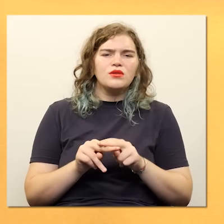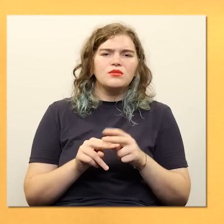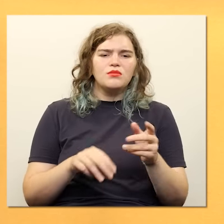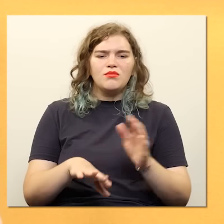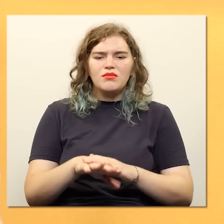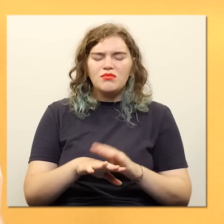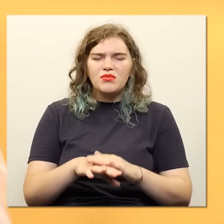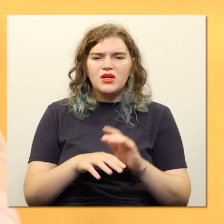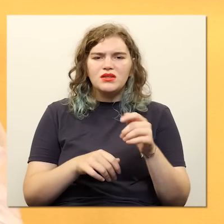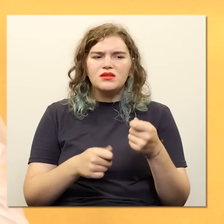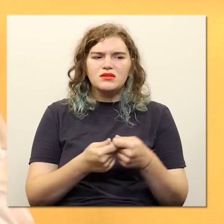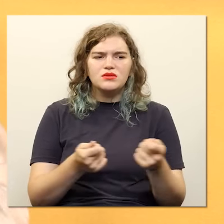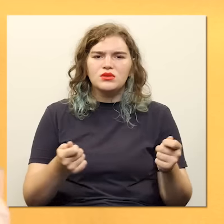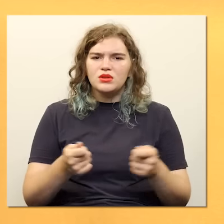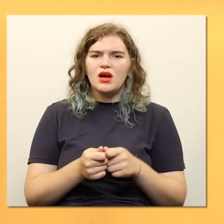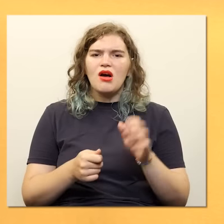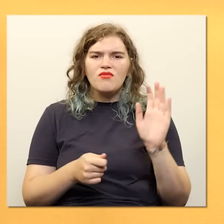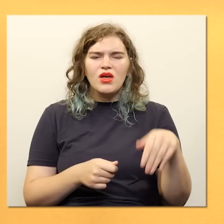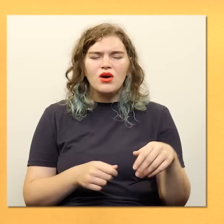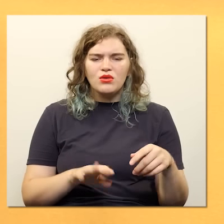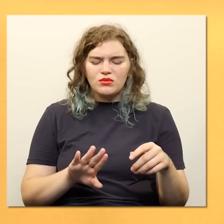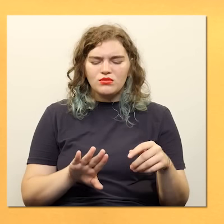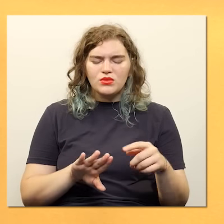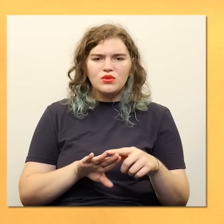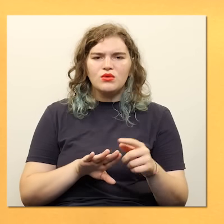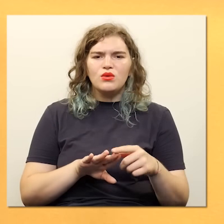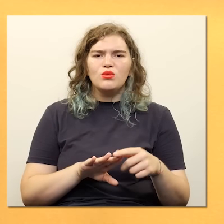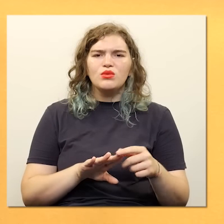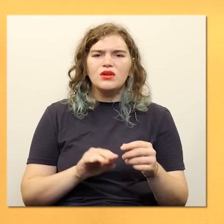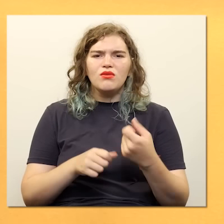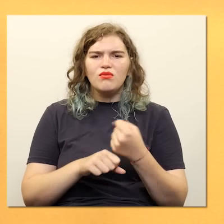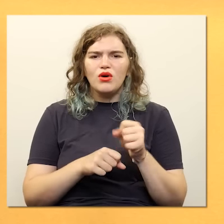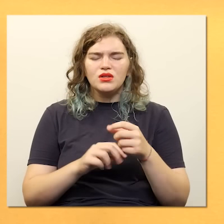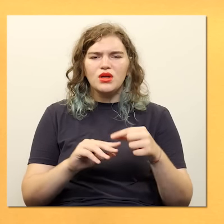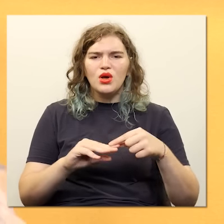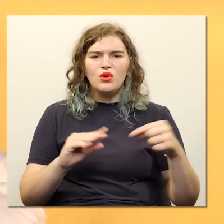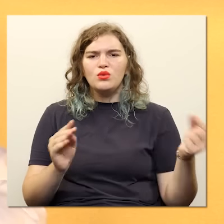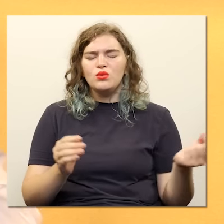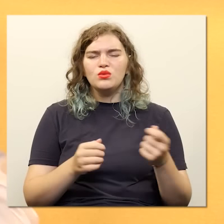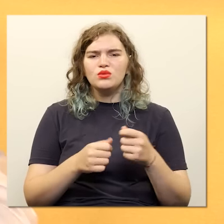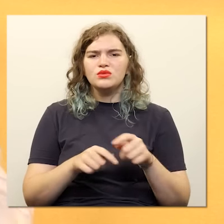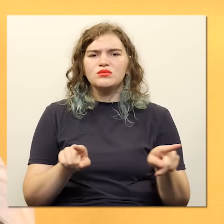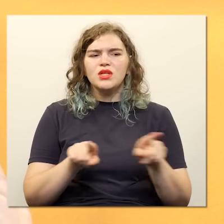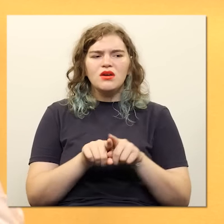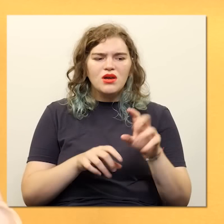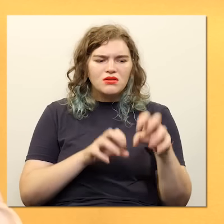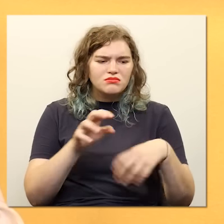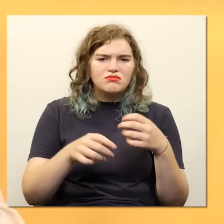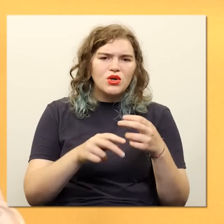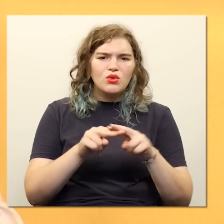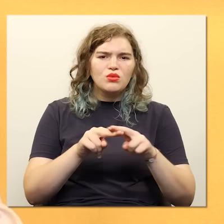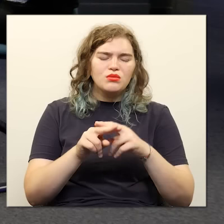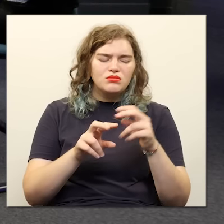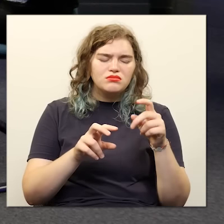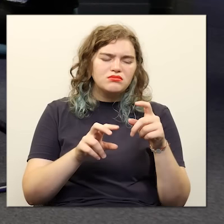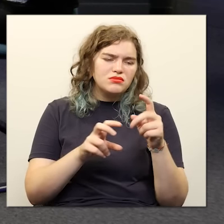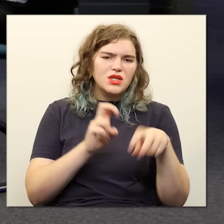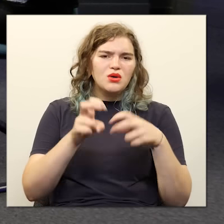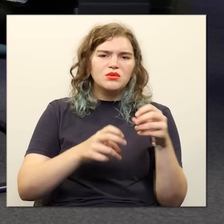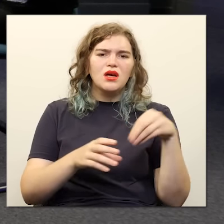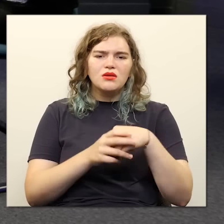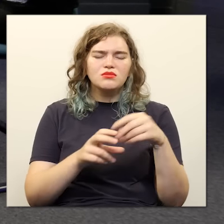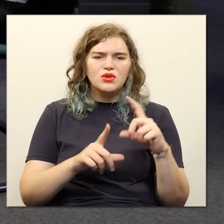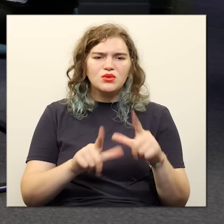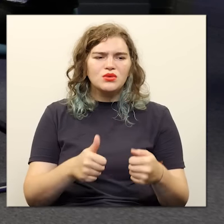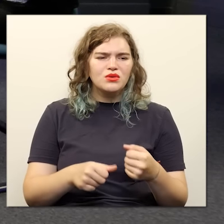cum erau mâinile, aveau unghiile lungi, făcute așa, cum căutau în gunoaie.